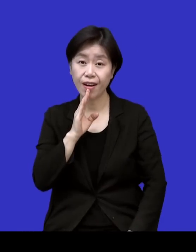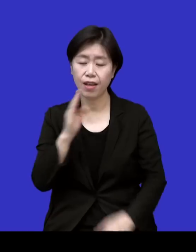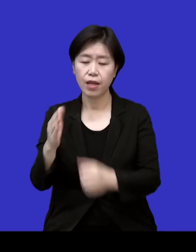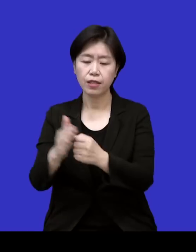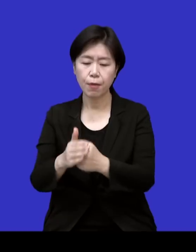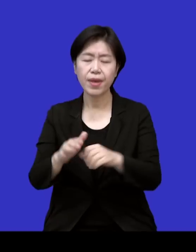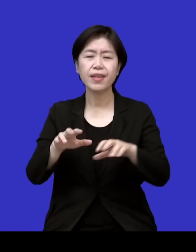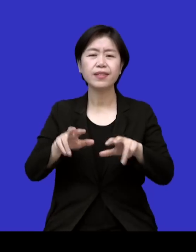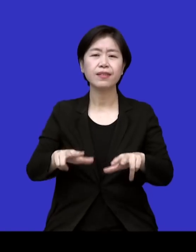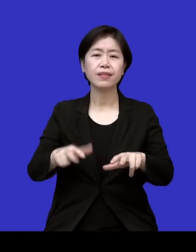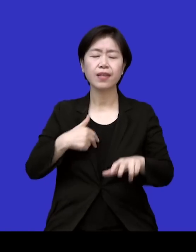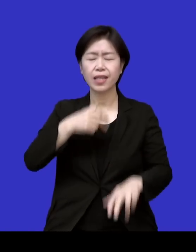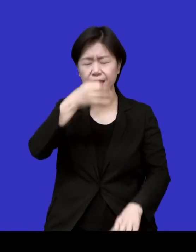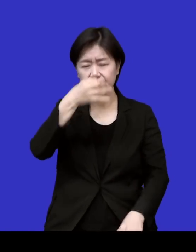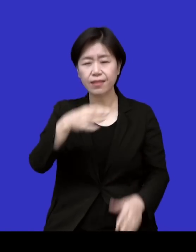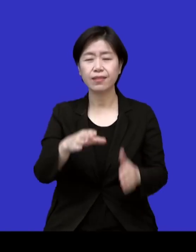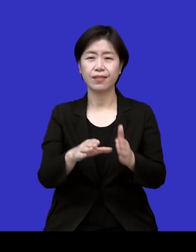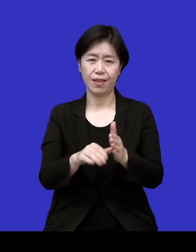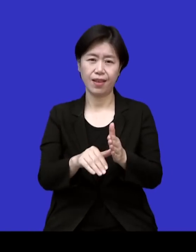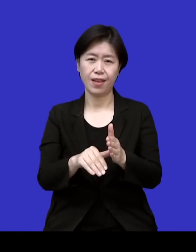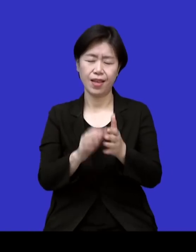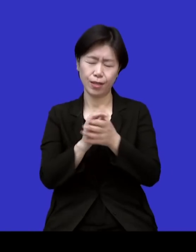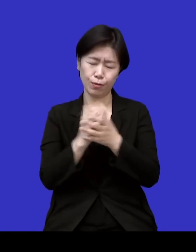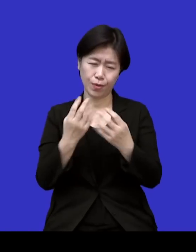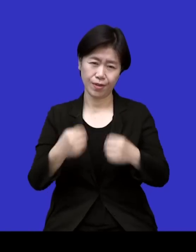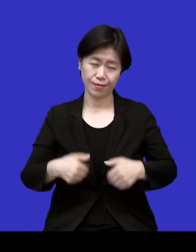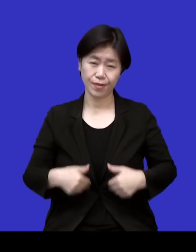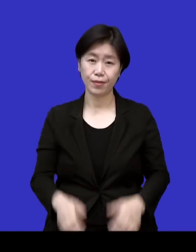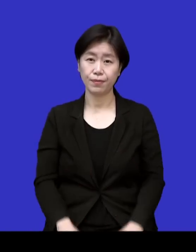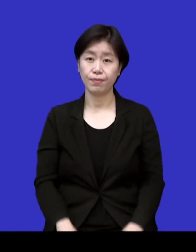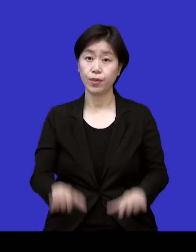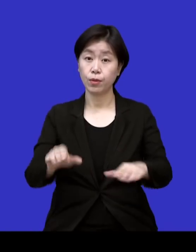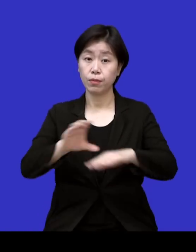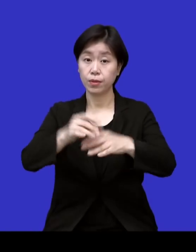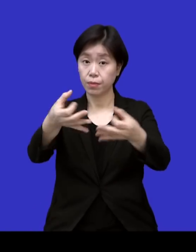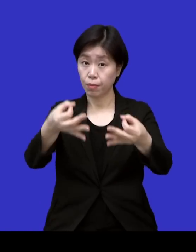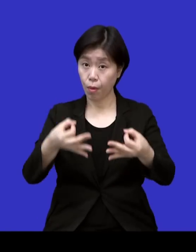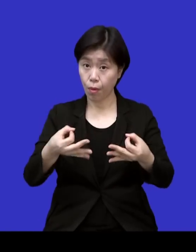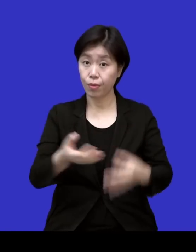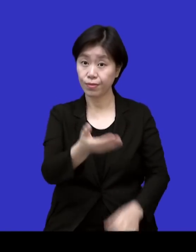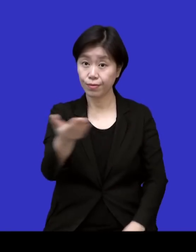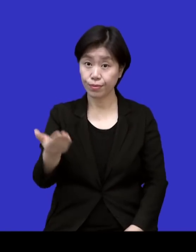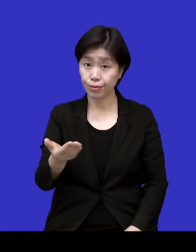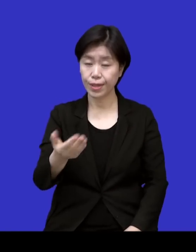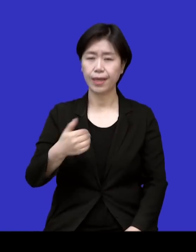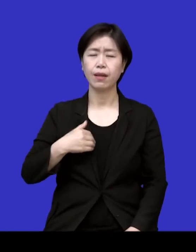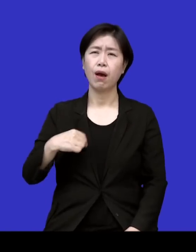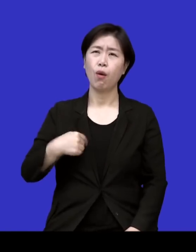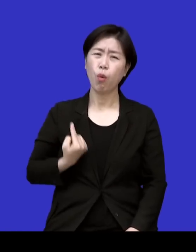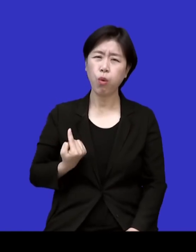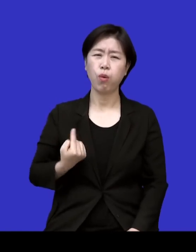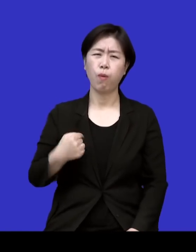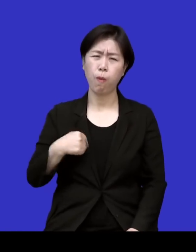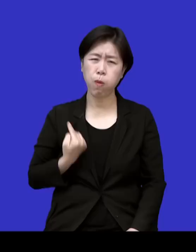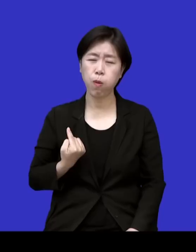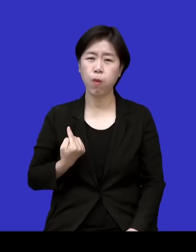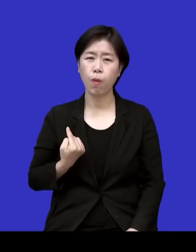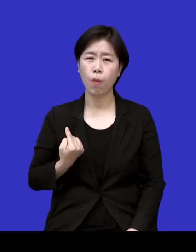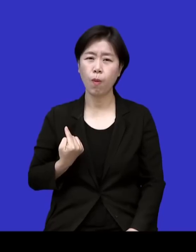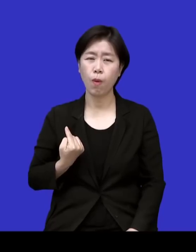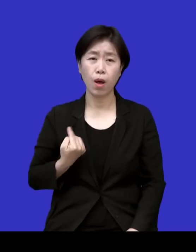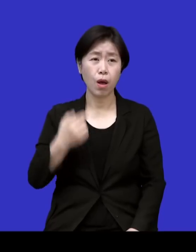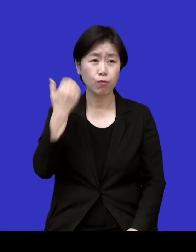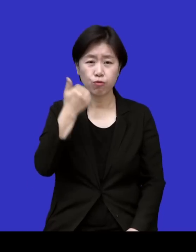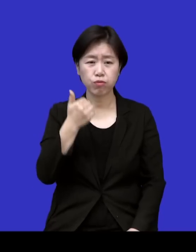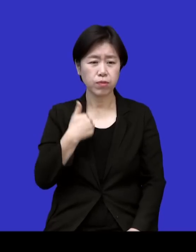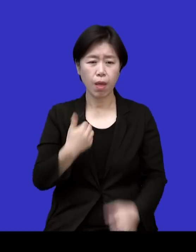저도 보시는 분들이 오늘 방송을 통해서 나는 혼자인 것 같아, 세상에 내 편은 없는